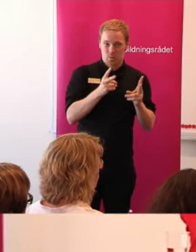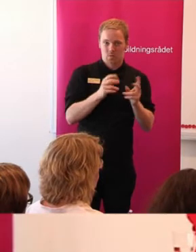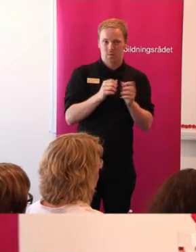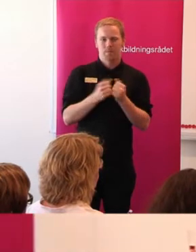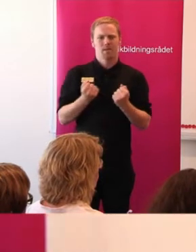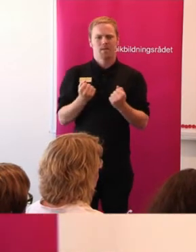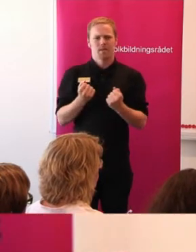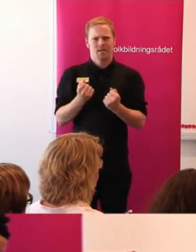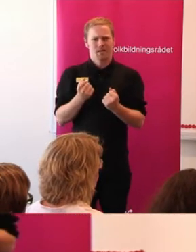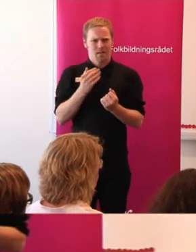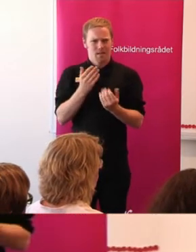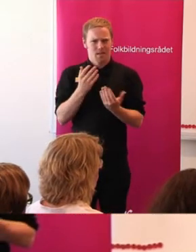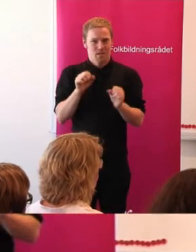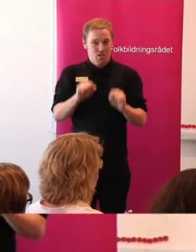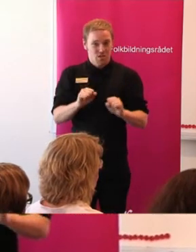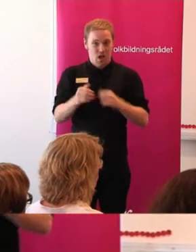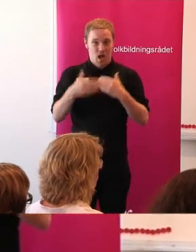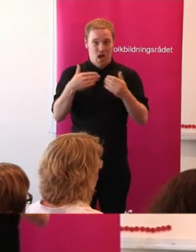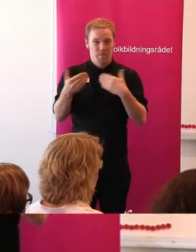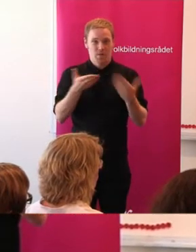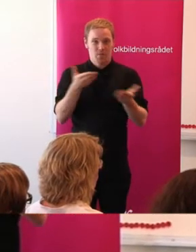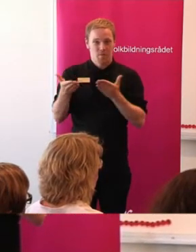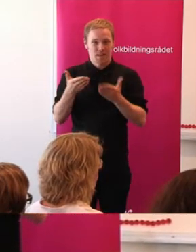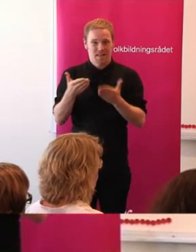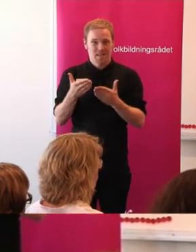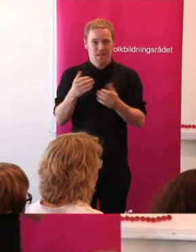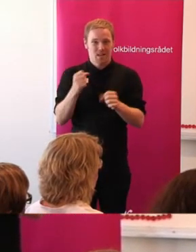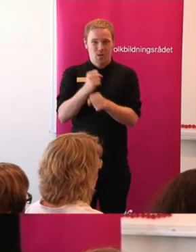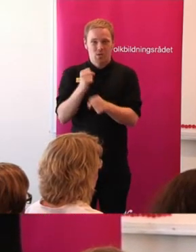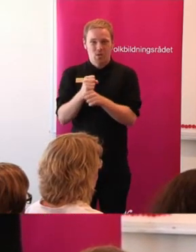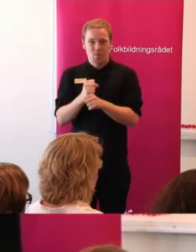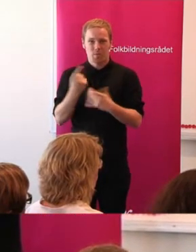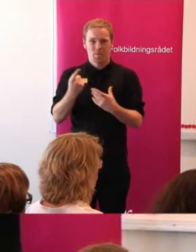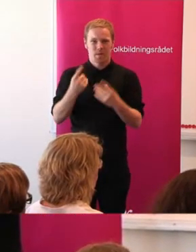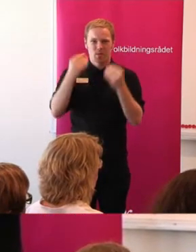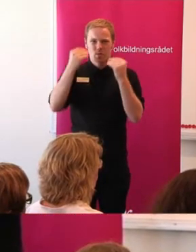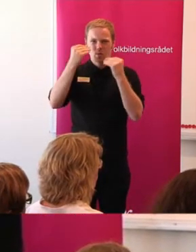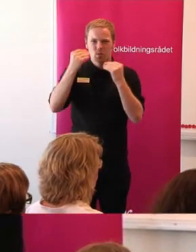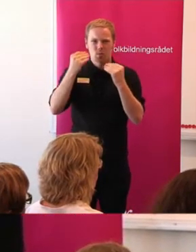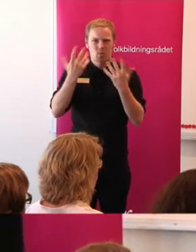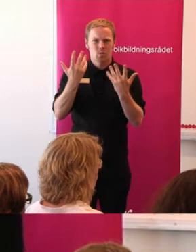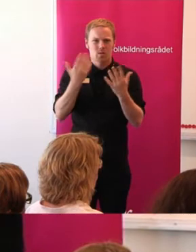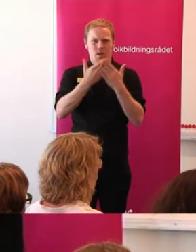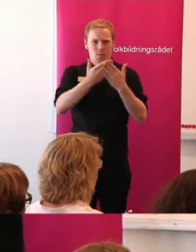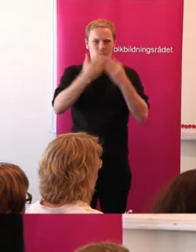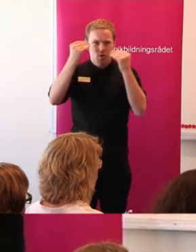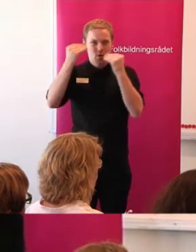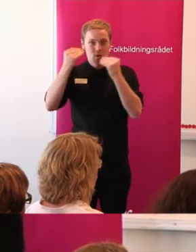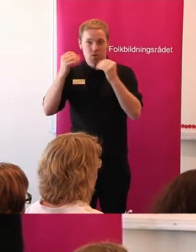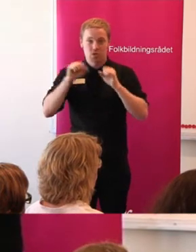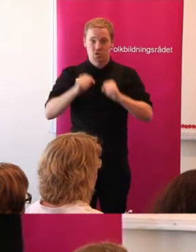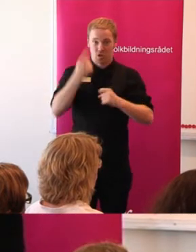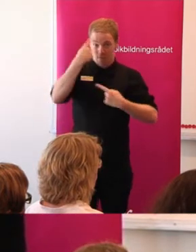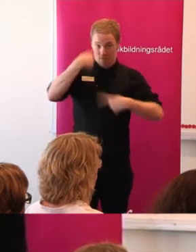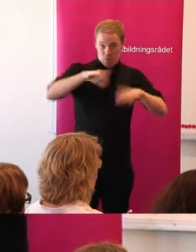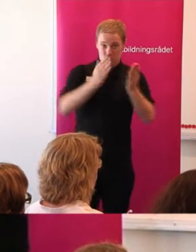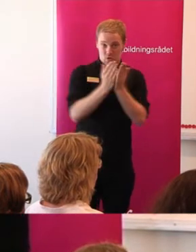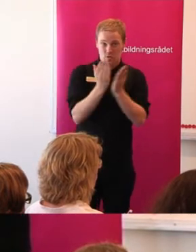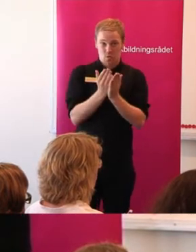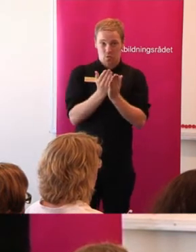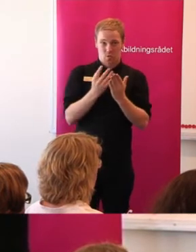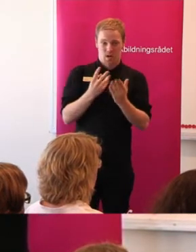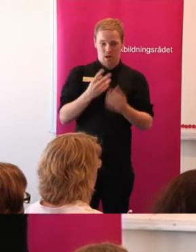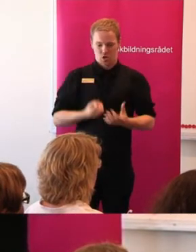med studiekurser och folkhögskolan ska hålla på och skapa någon slags arbetskraft här? Har det alldeles blivit tokigt, eller är det så här det ska